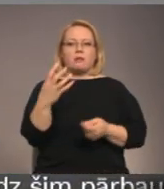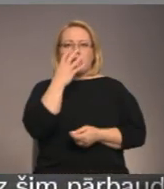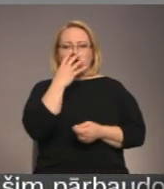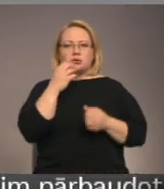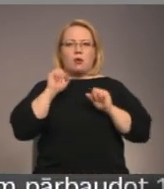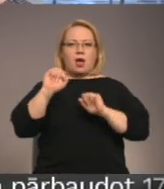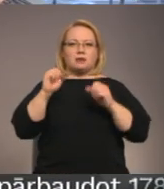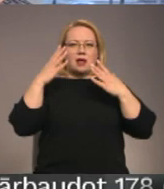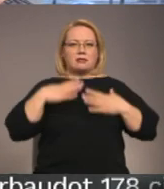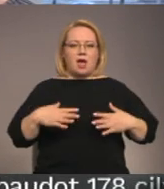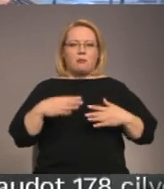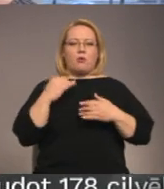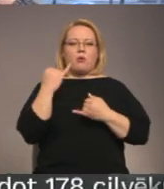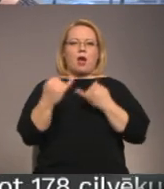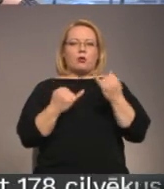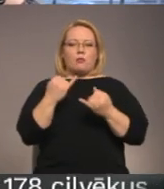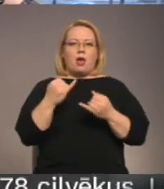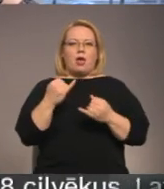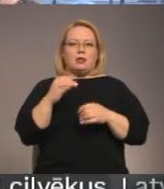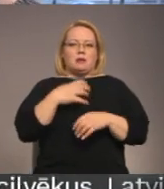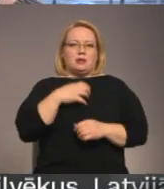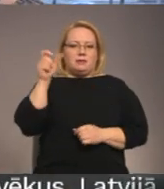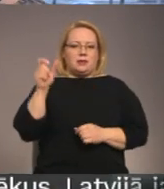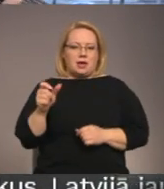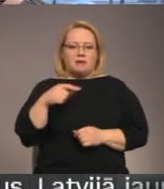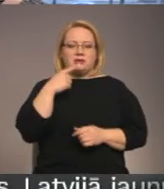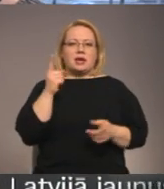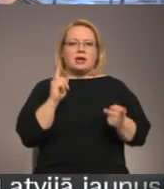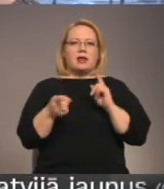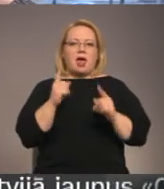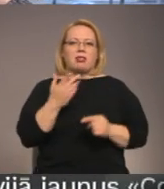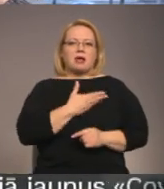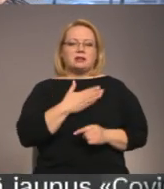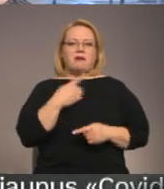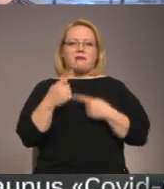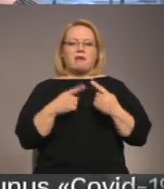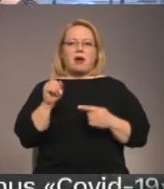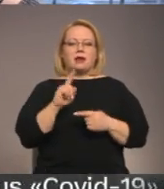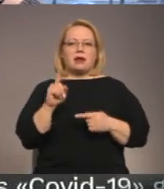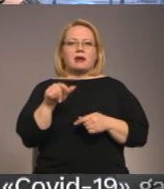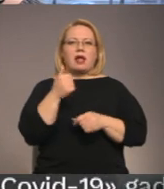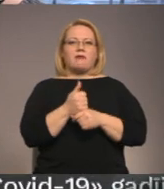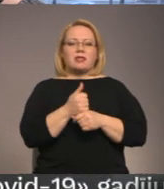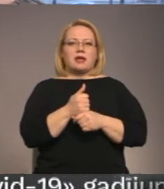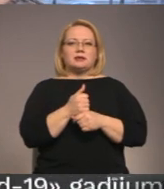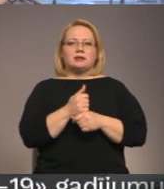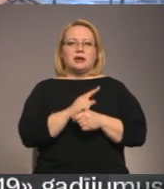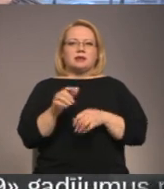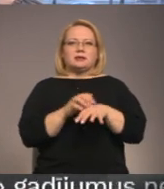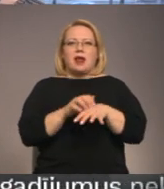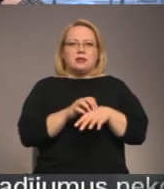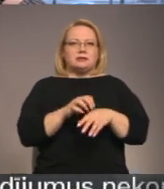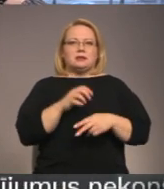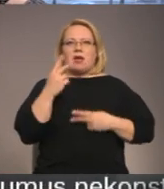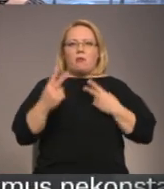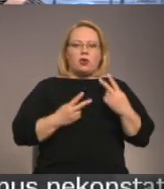aprūpēt pacientu. Reālajā dzīvē bieži vien virsroku gūst emocijas, stress. Bieži vien gadās situācijas,